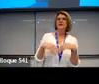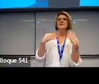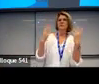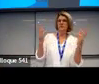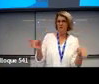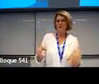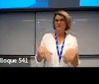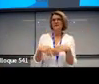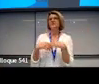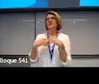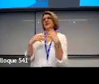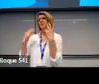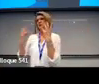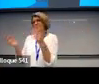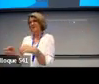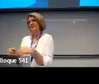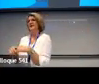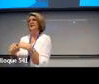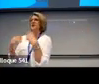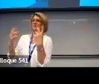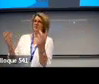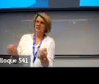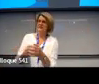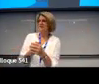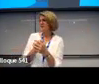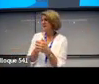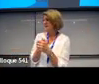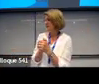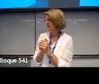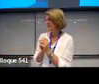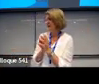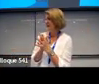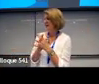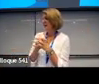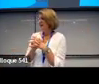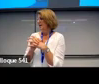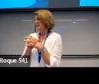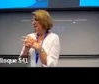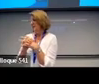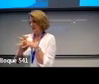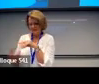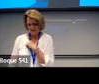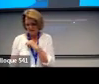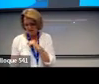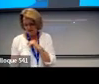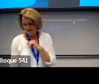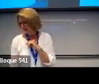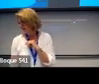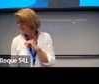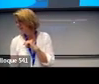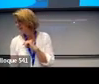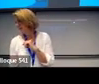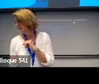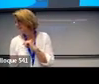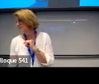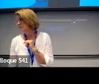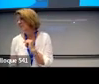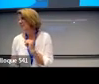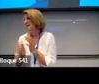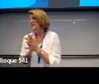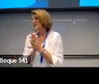son modèle, c'est pourquoi on devrait le faire ou ne pas le faire, comment l'utiliser en enseignement supérieur. Les 13 sont vraiment des articles